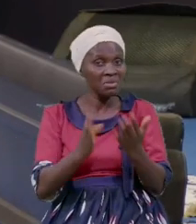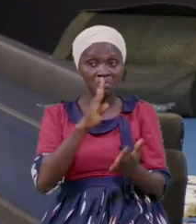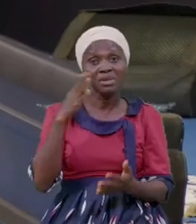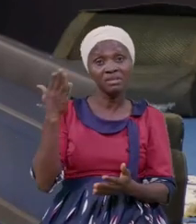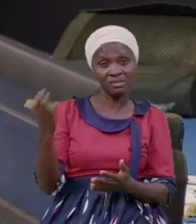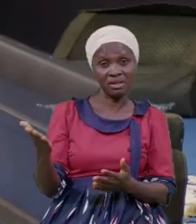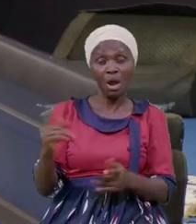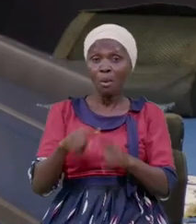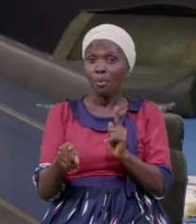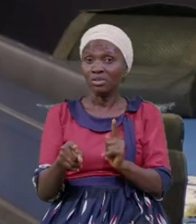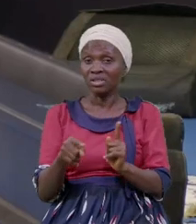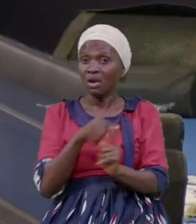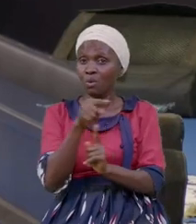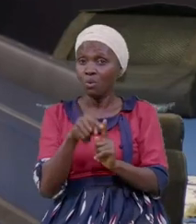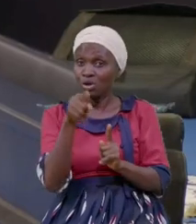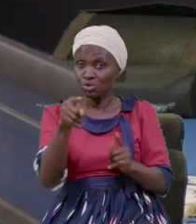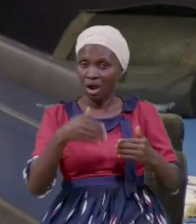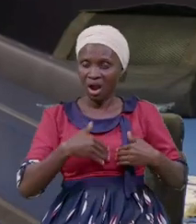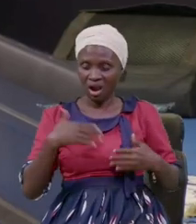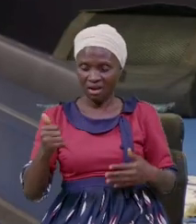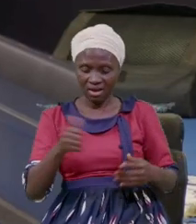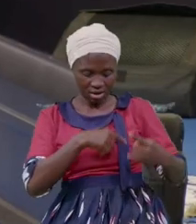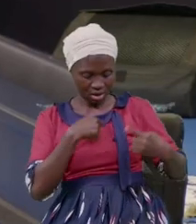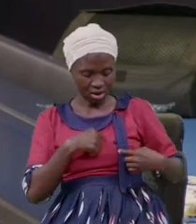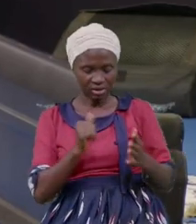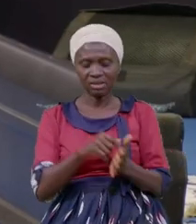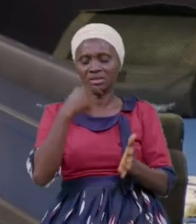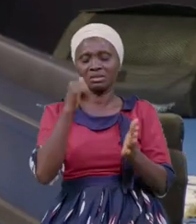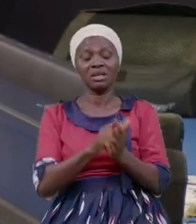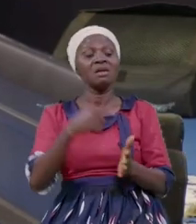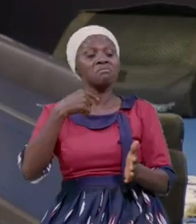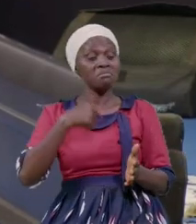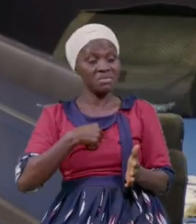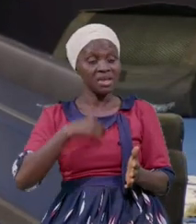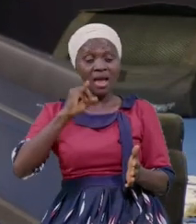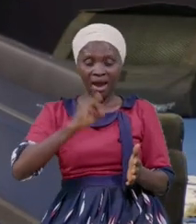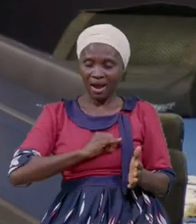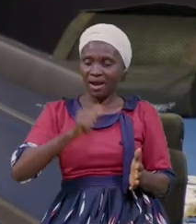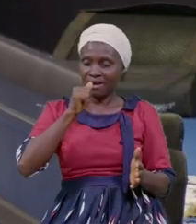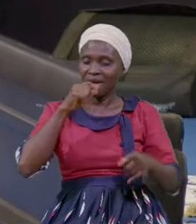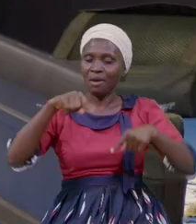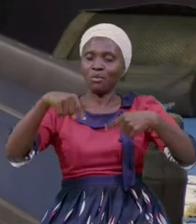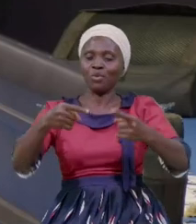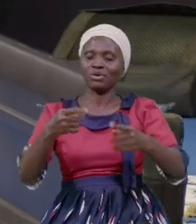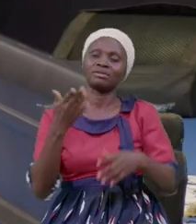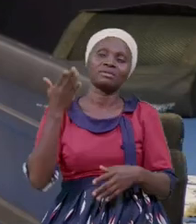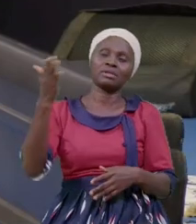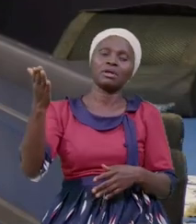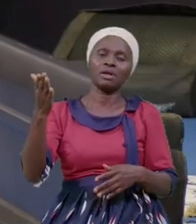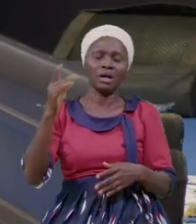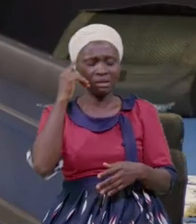quand tu as un cœur qui dit je vais là-bas et s'il y a pas